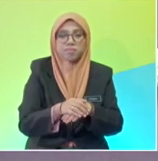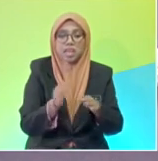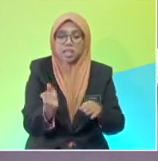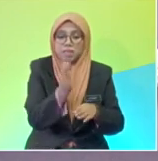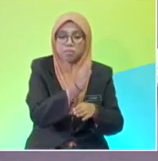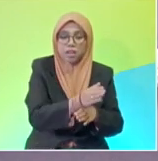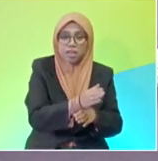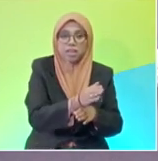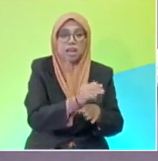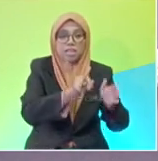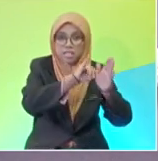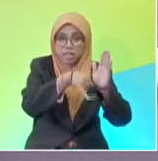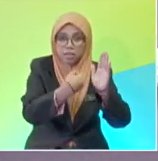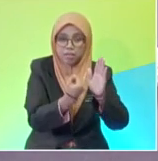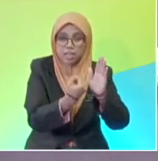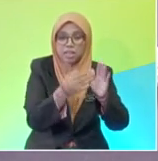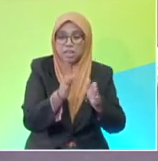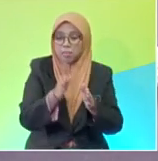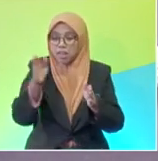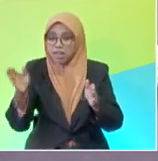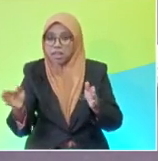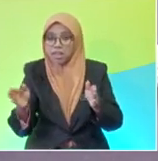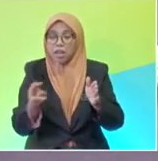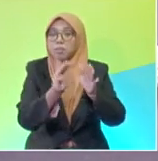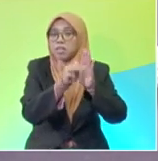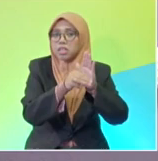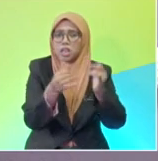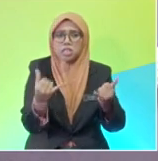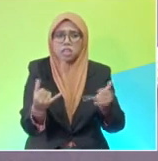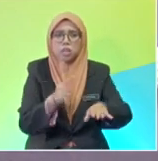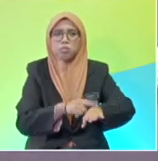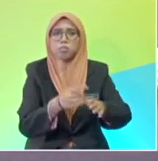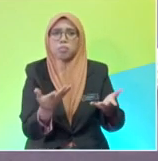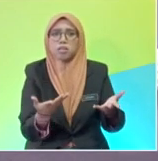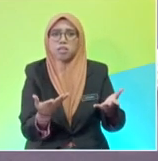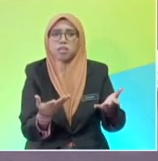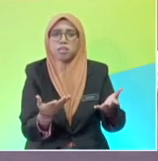ialah minit dia. Macam sekarang ni Mira, sekarang pukul berapa ni Mira? Sekarang, dia tunjukkan pukul